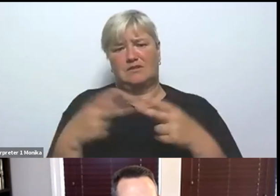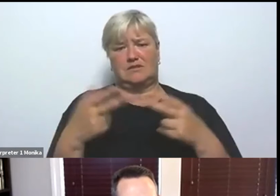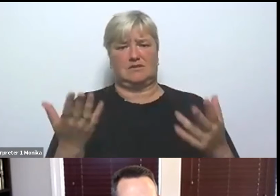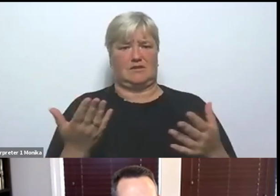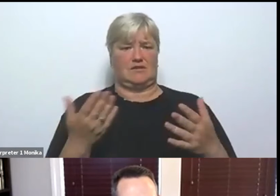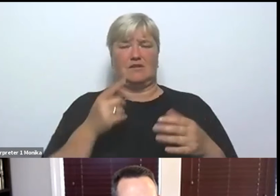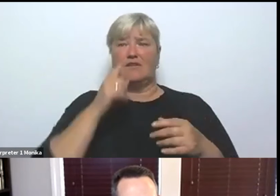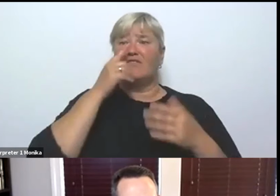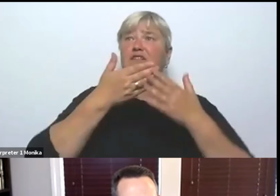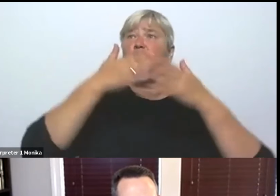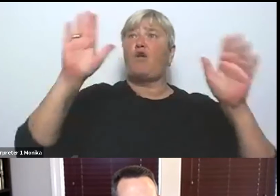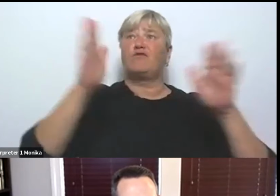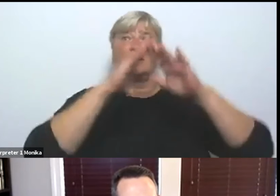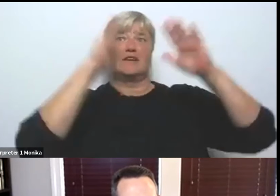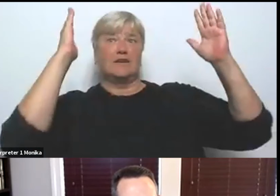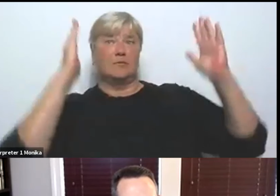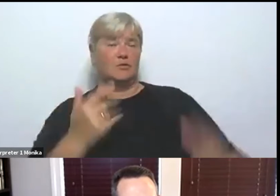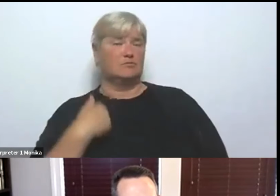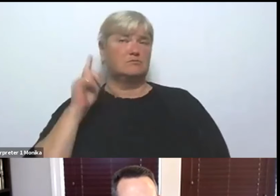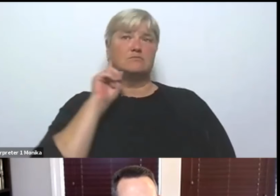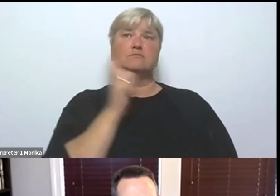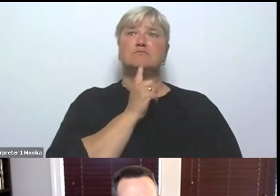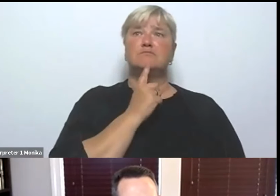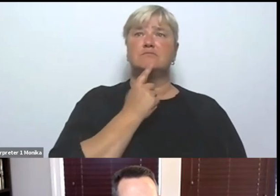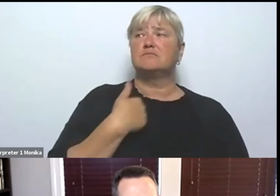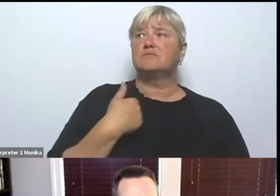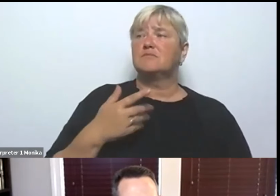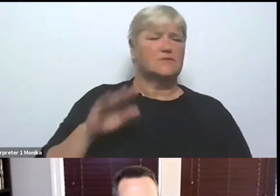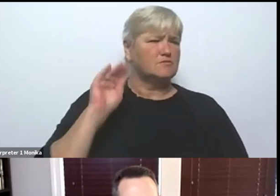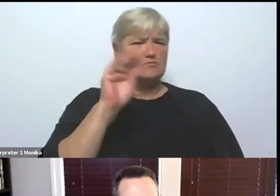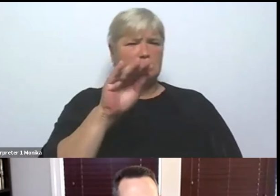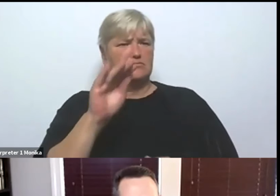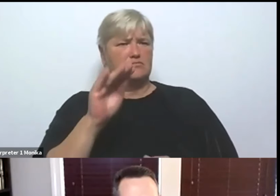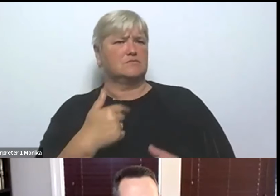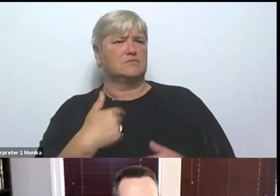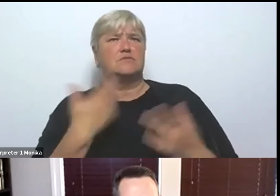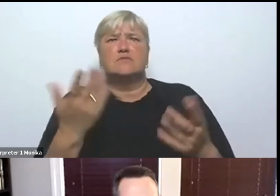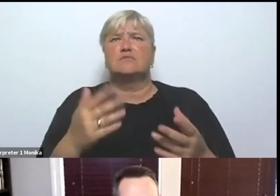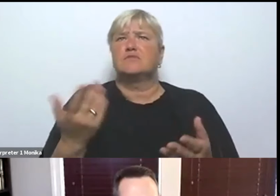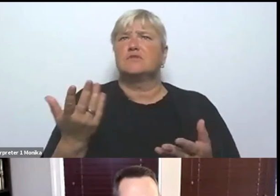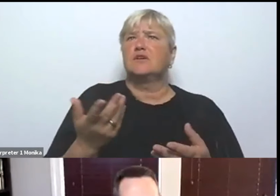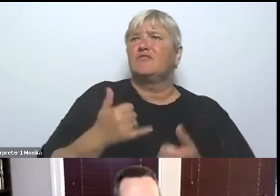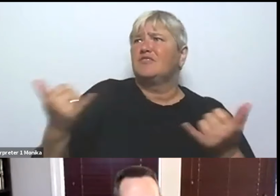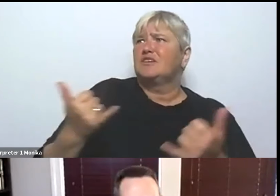öffentlichen Gebäude bist und du bist eine gehörlose Person, dann hast du ein Anrecht auf ein Relay-Chat.